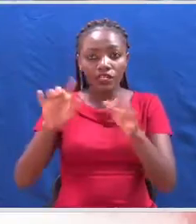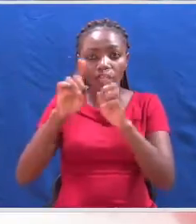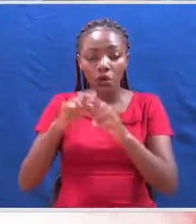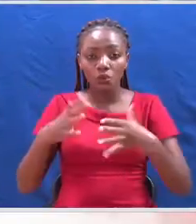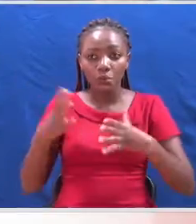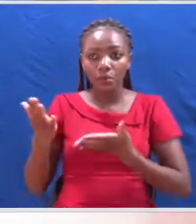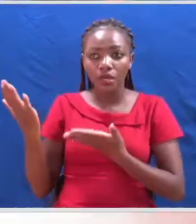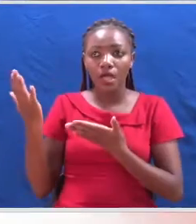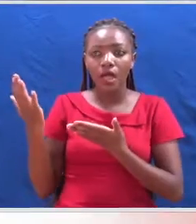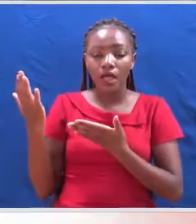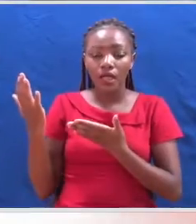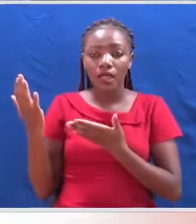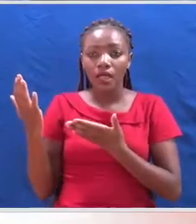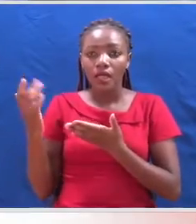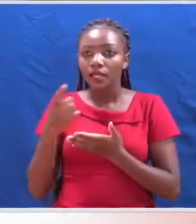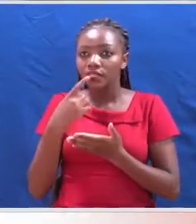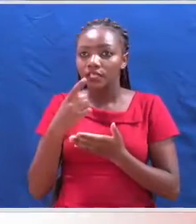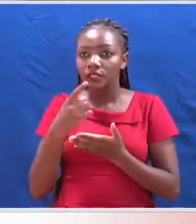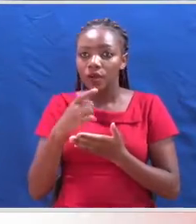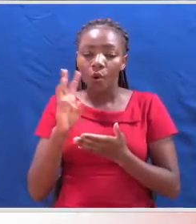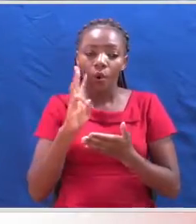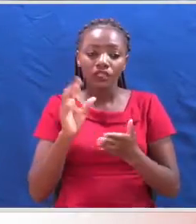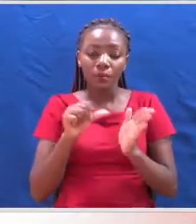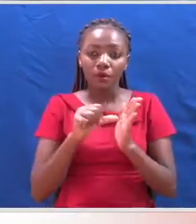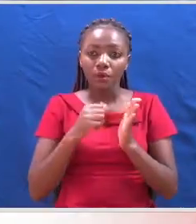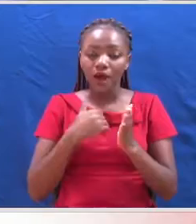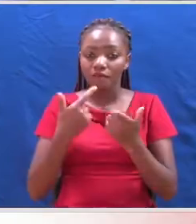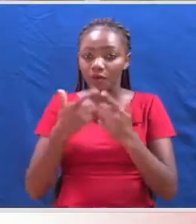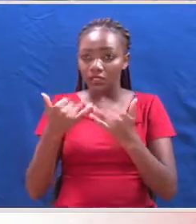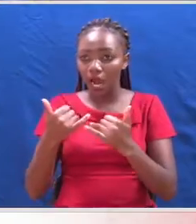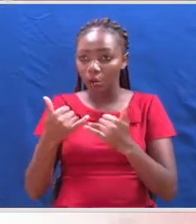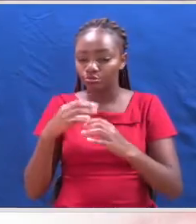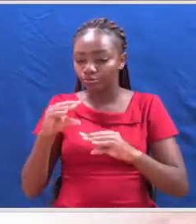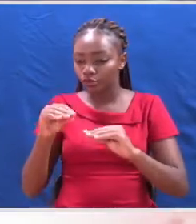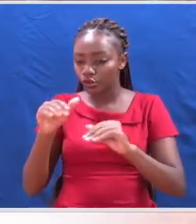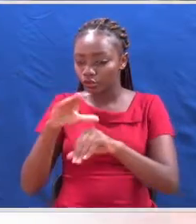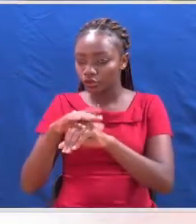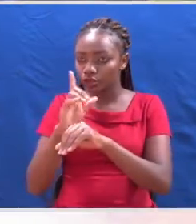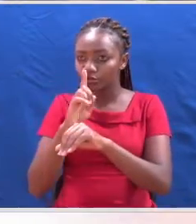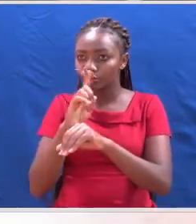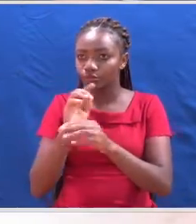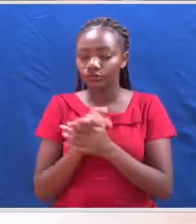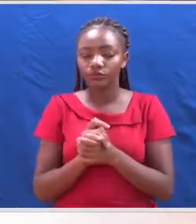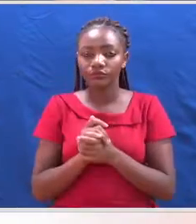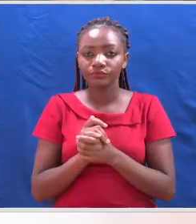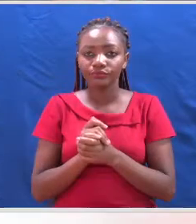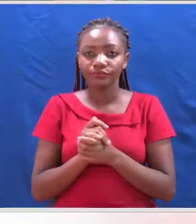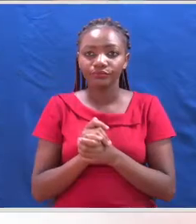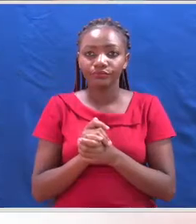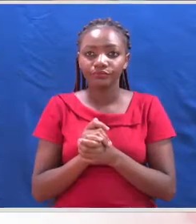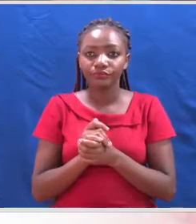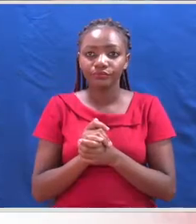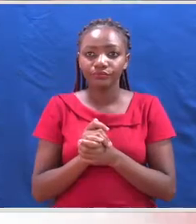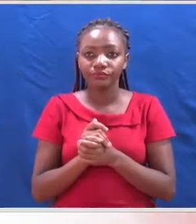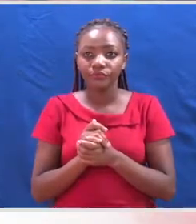Kosovo na kuona wanadai uhaba wa maji ni mojawapo ya changamoto kuu katika vita dhidi ya virusi vya korona.